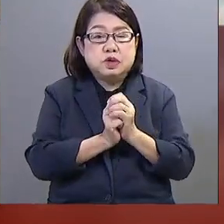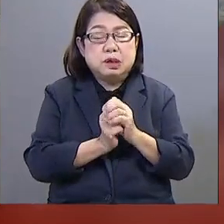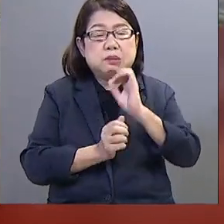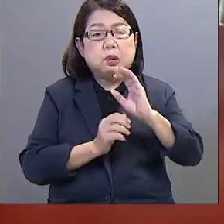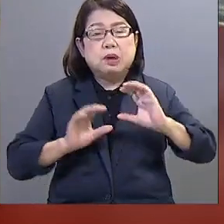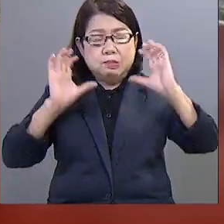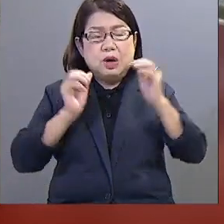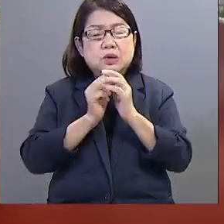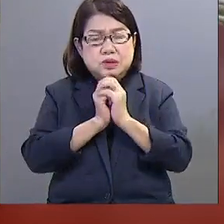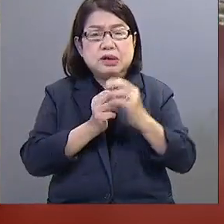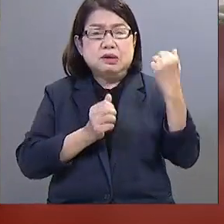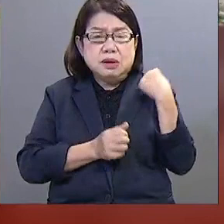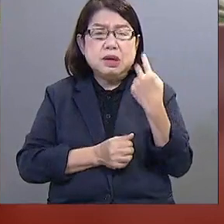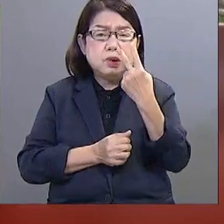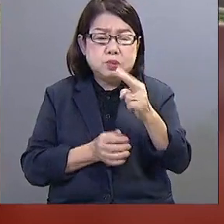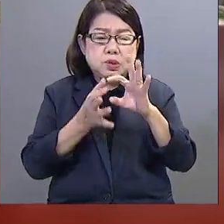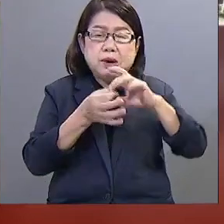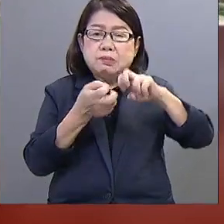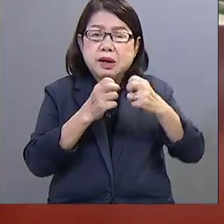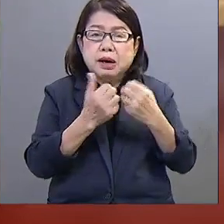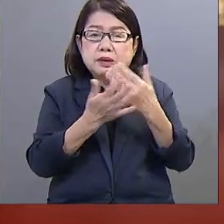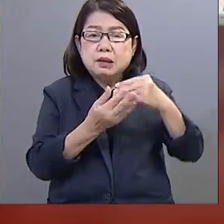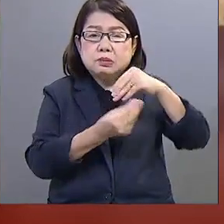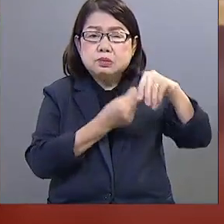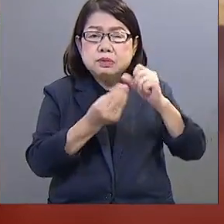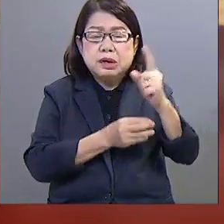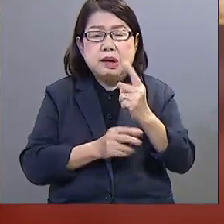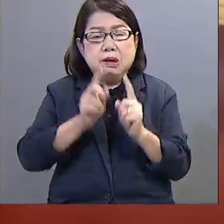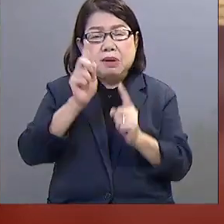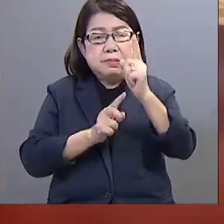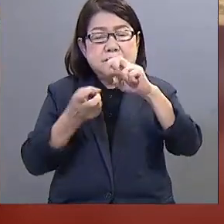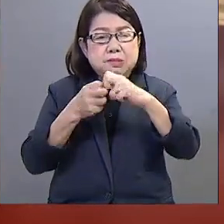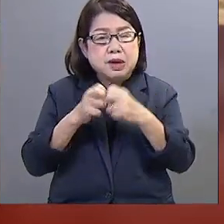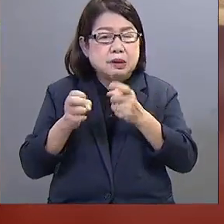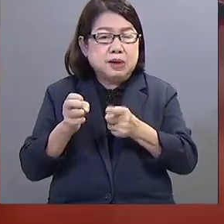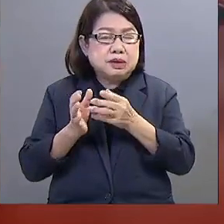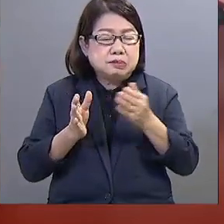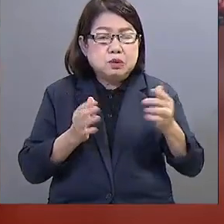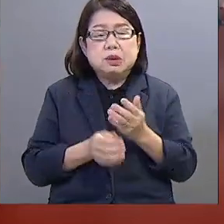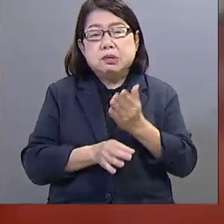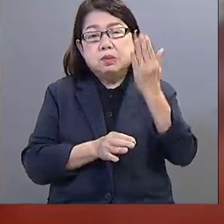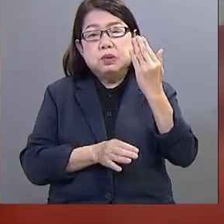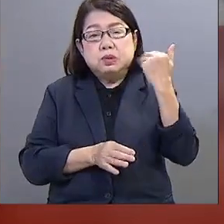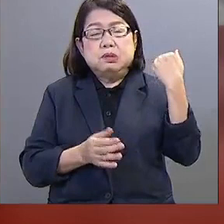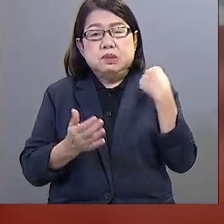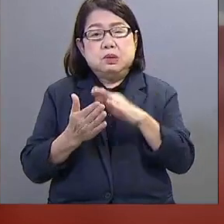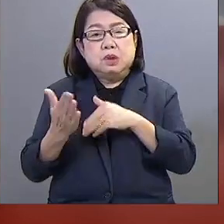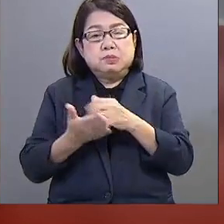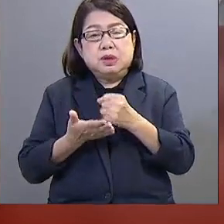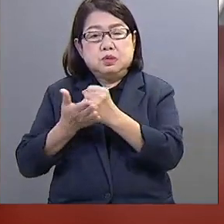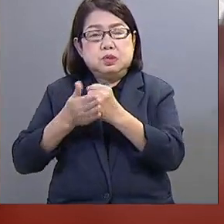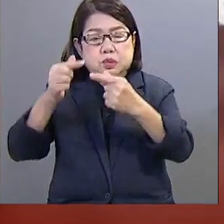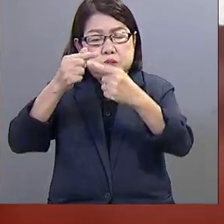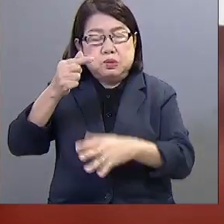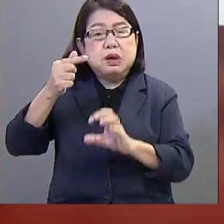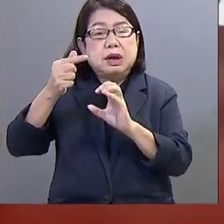ติดตามเรื่องของเศรษฐกิจอย่างต่อเนื่องนะคะมีการประเมินสถานการณ์ตลอดเวลาที่ผ่านมาค่ะมีการใช้มาตรการใหญ่ๆถึง50มาตรการด้วย